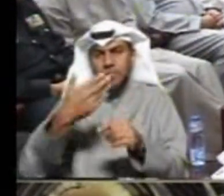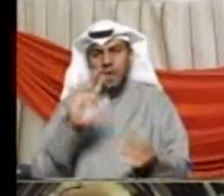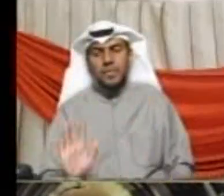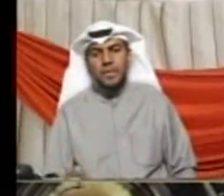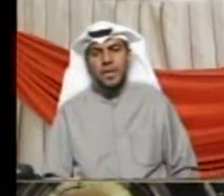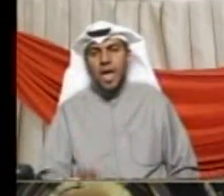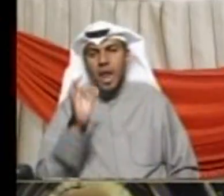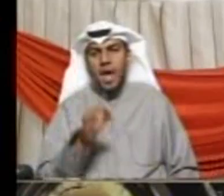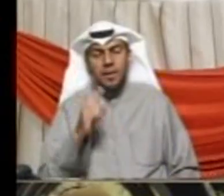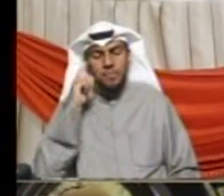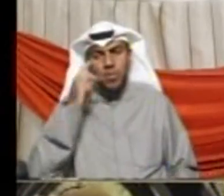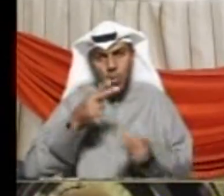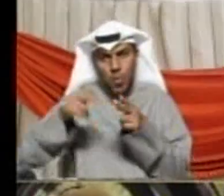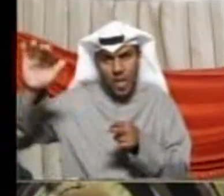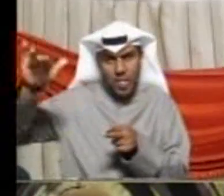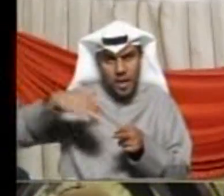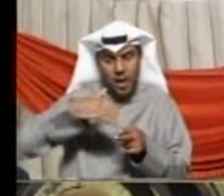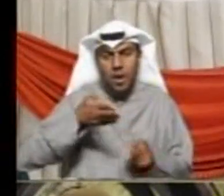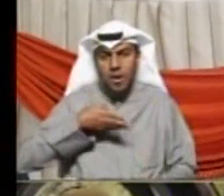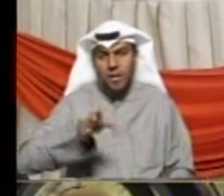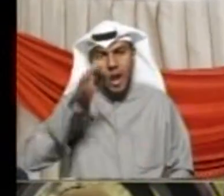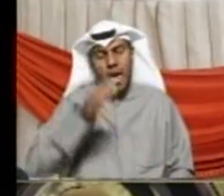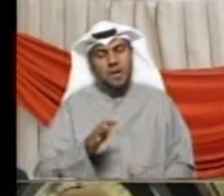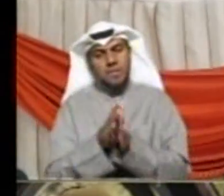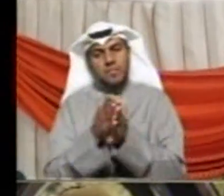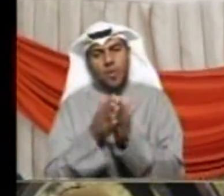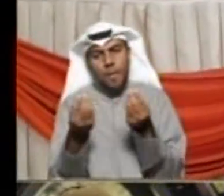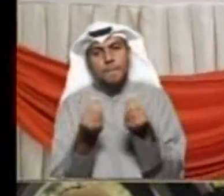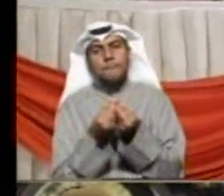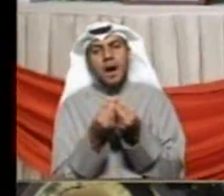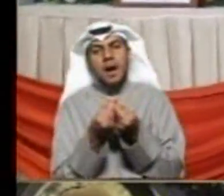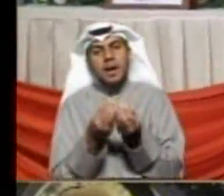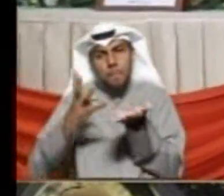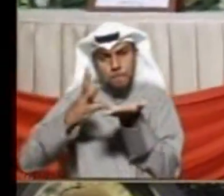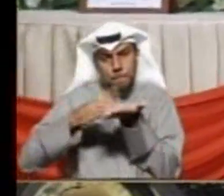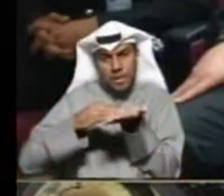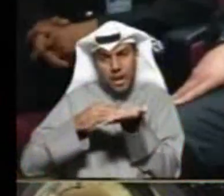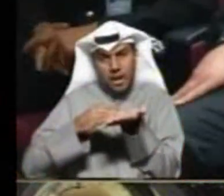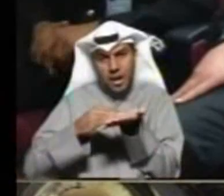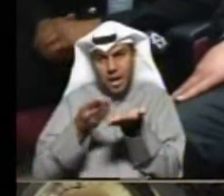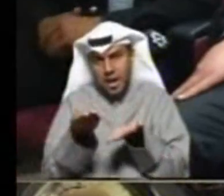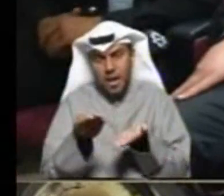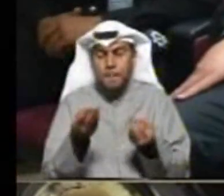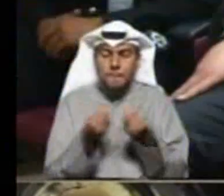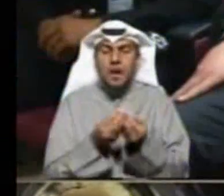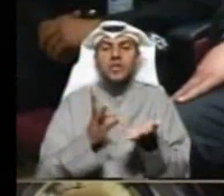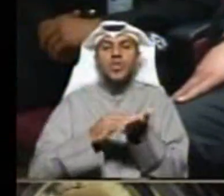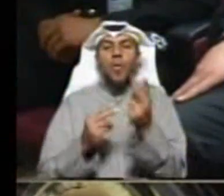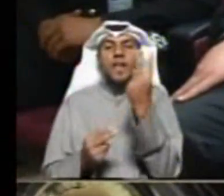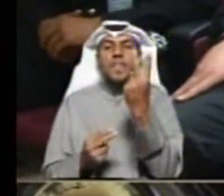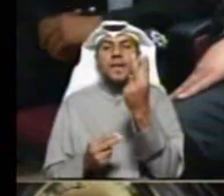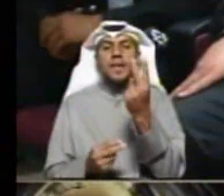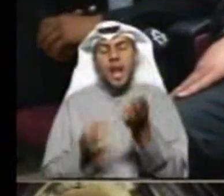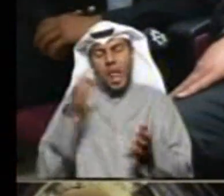عادية بدخول الكويت والخروج منها إلا إذا كان يحمل جواز سفر ساري المفعول